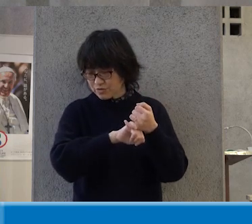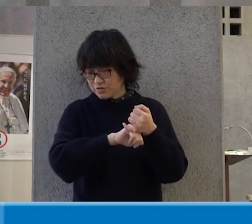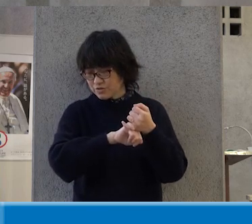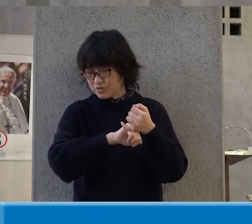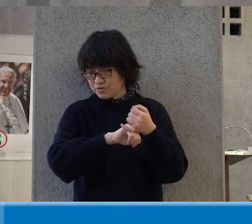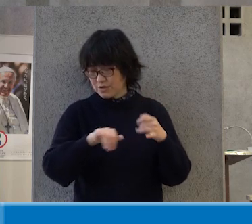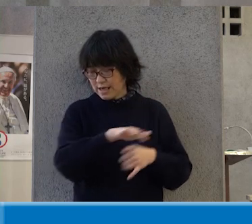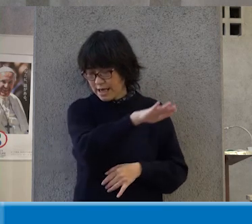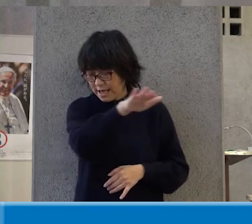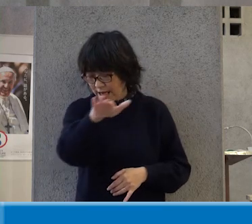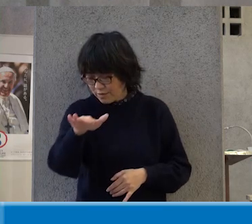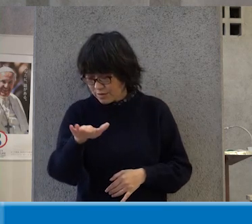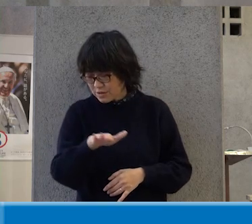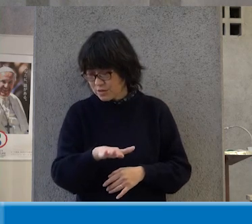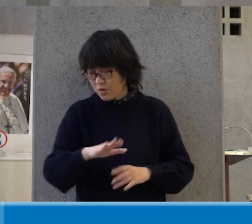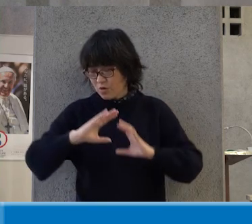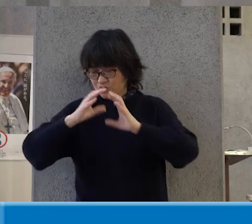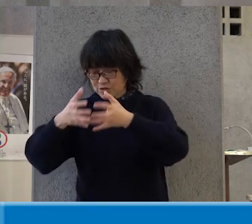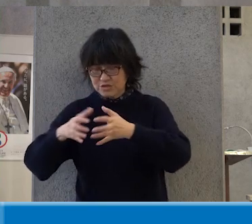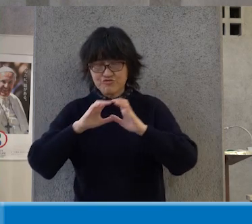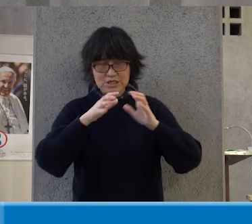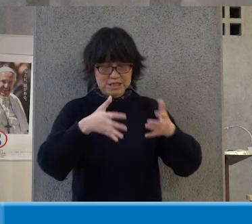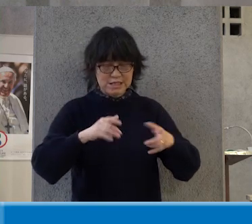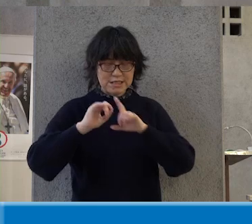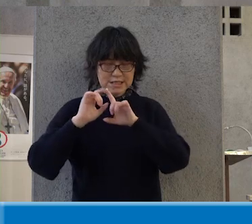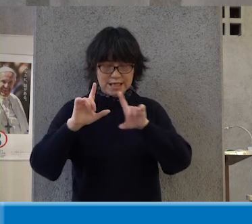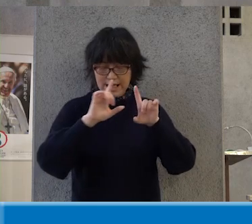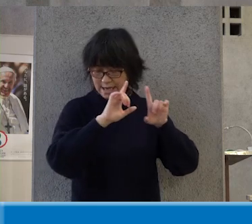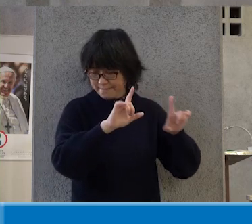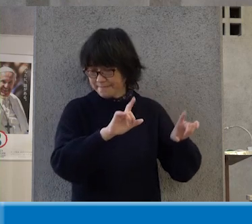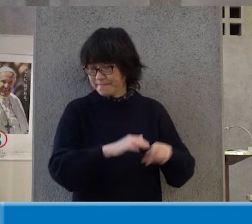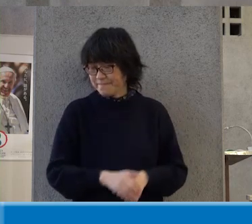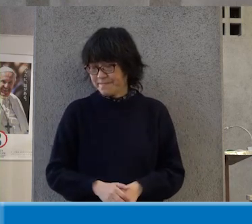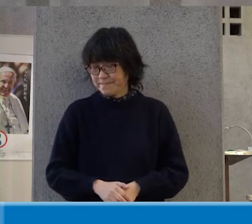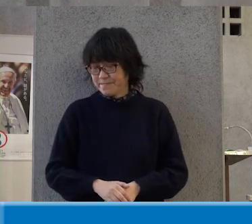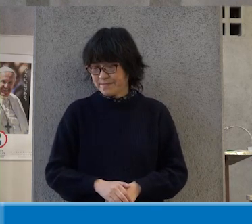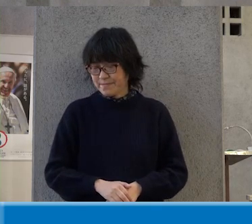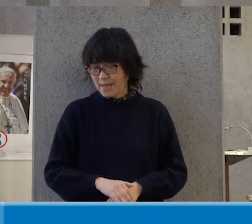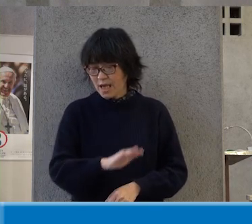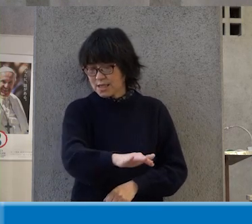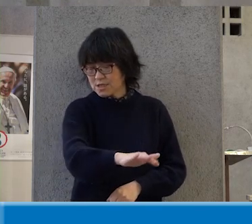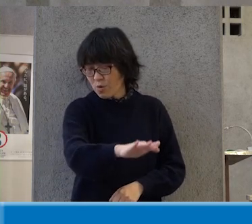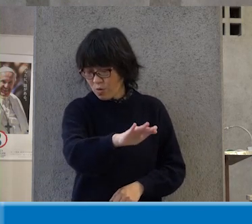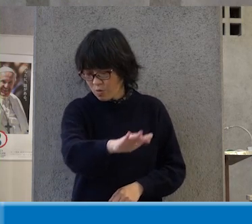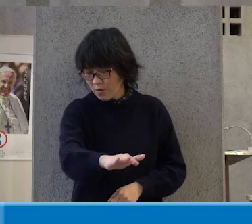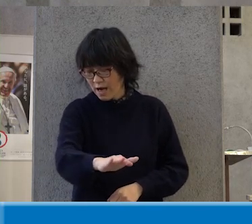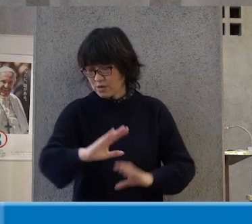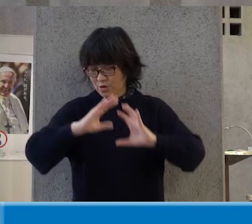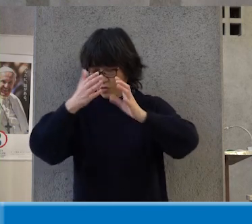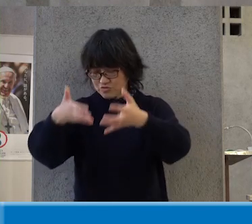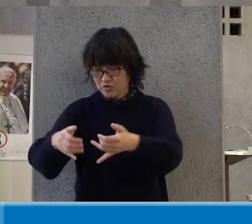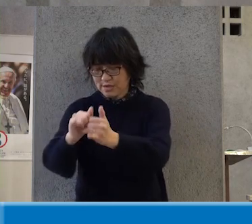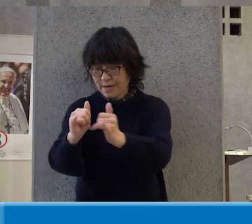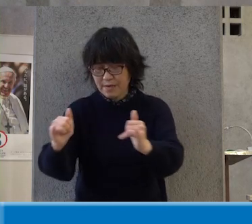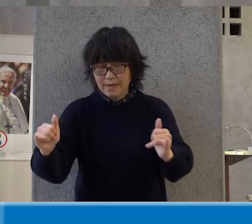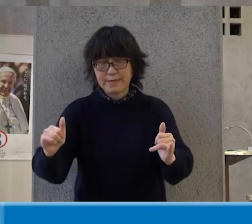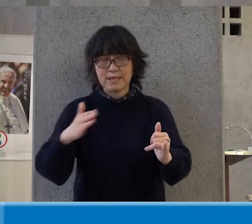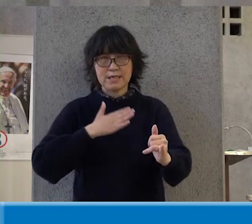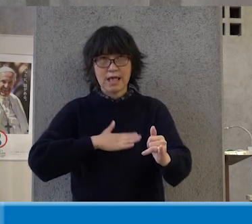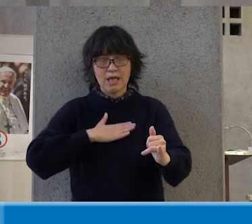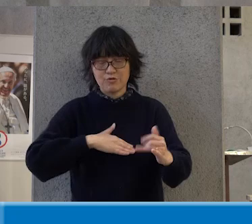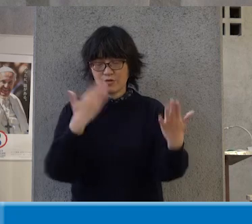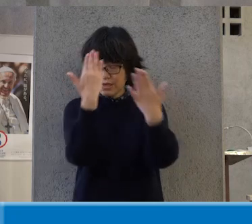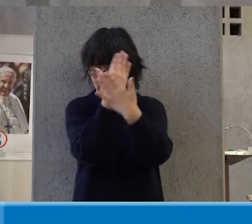彼らの一族は国々に知られ、子孫は諸国の民に知られるようにな